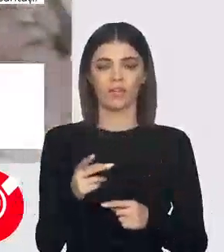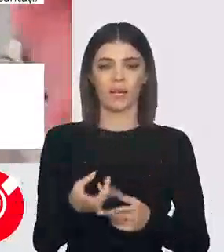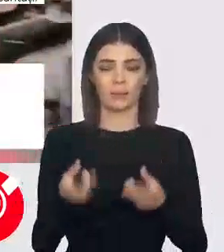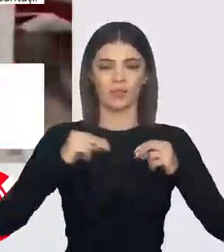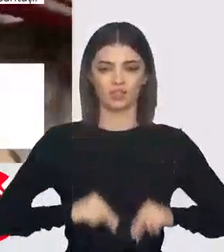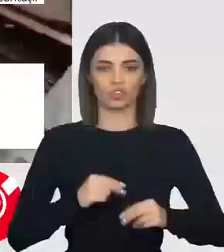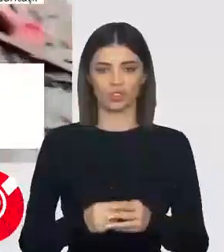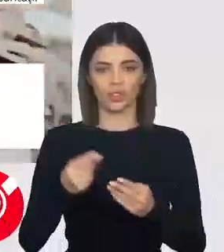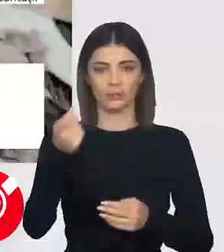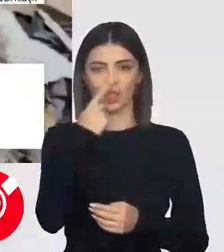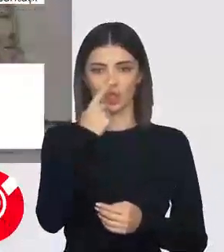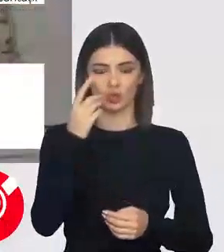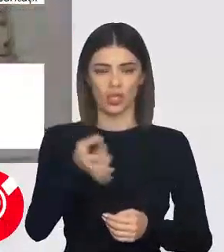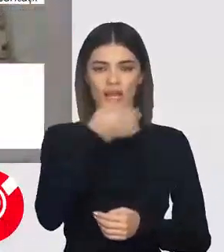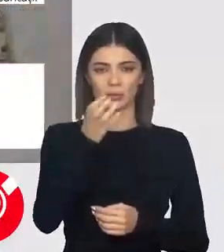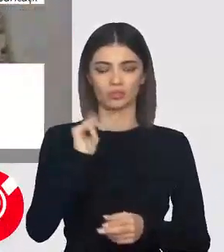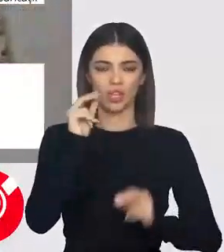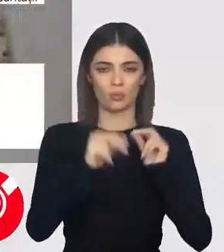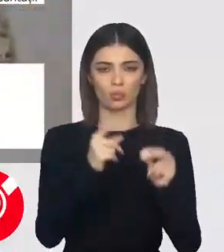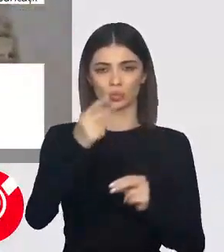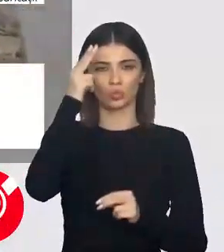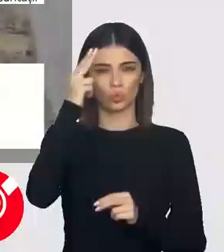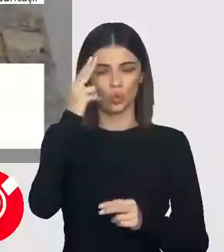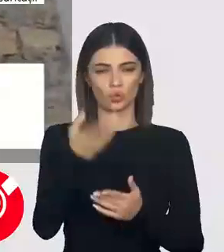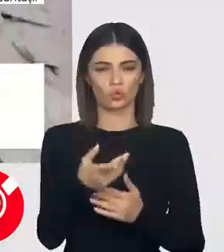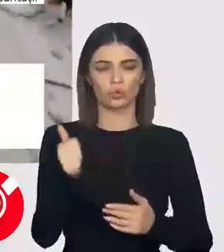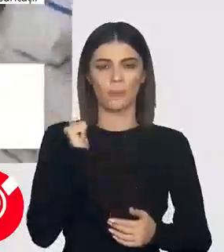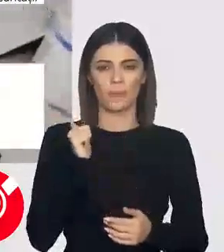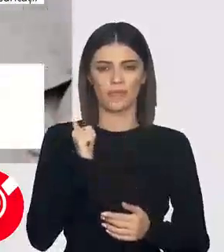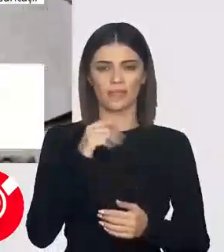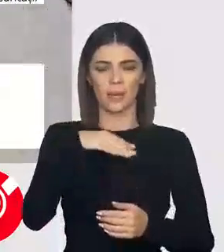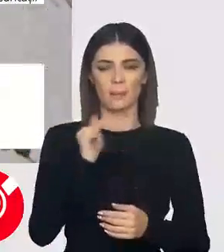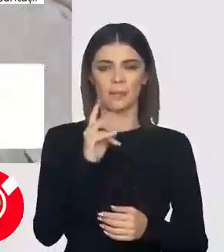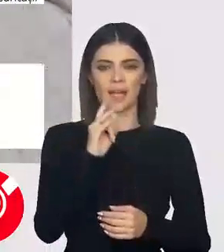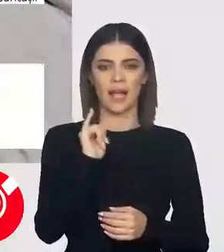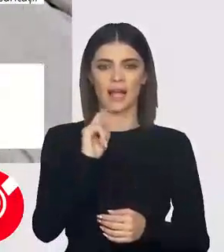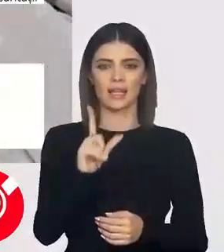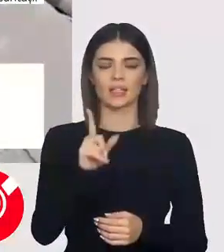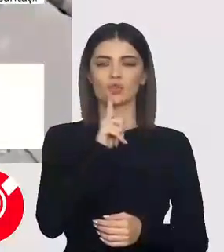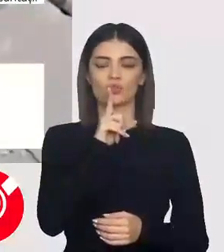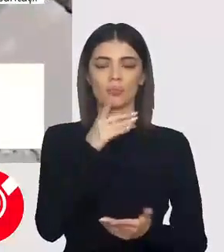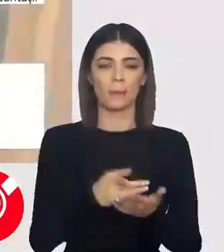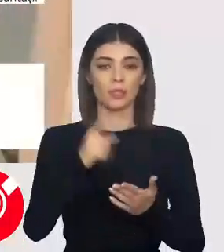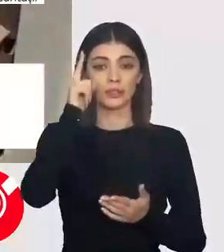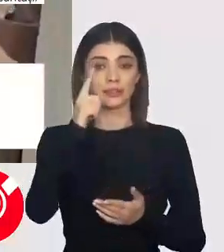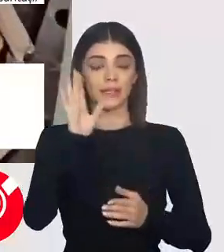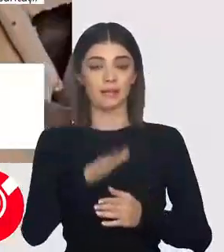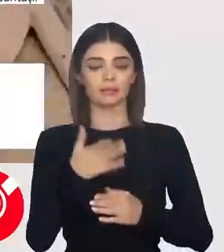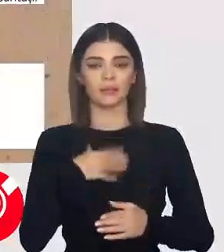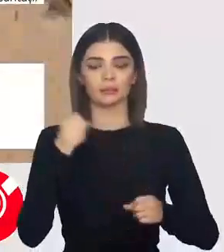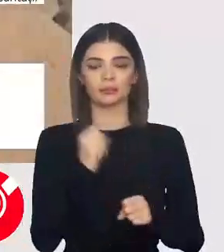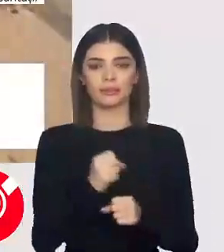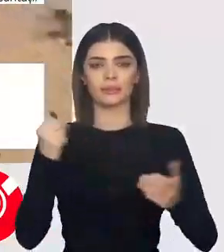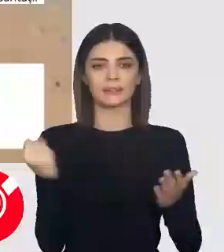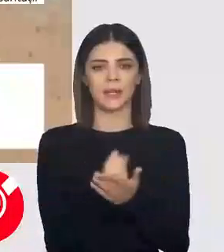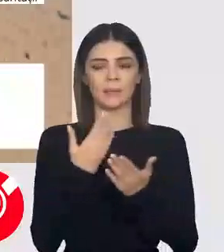Președintele Vladimir Putin a decorat un cunoscut blogger militar rus, Mihail Zvinciuc, pentru presupusele sale eforturi pentru